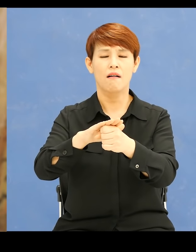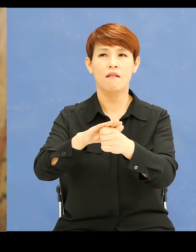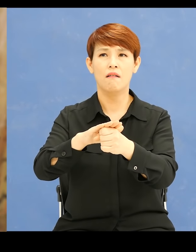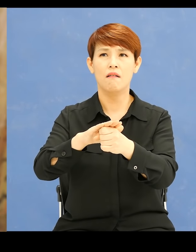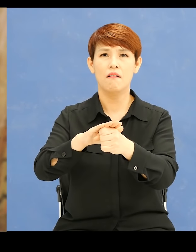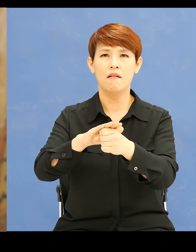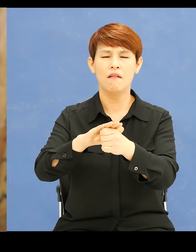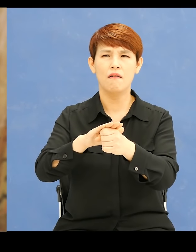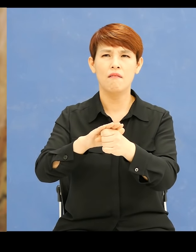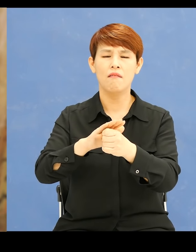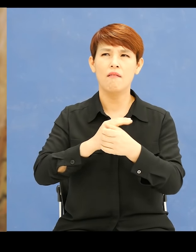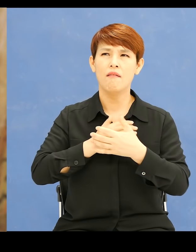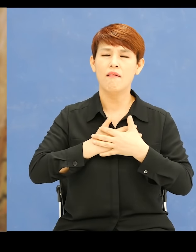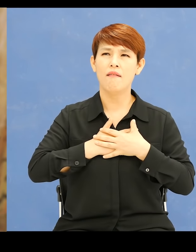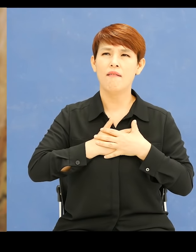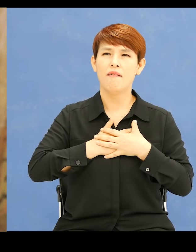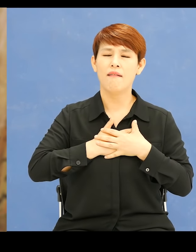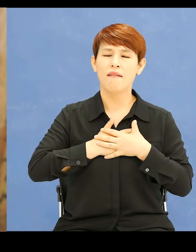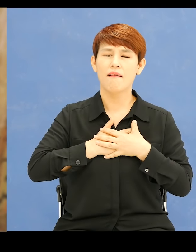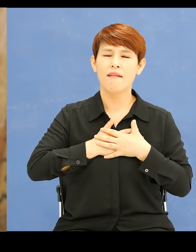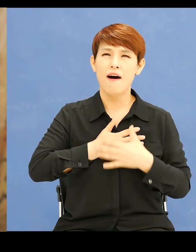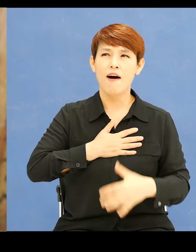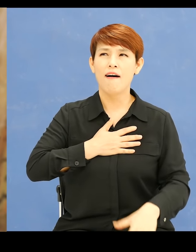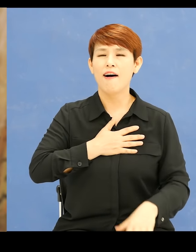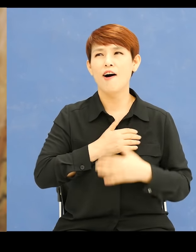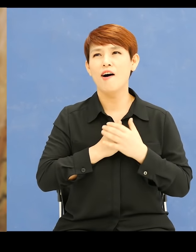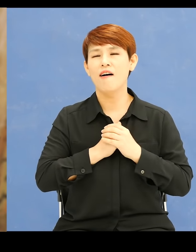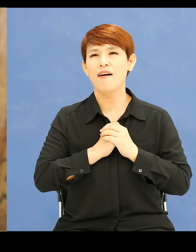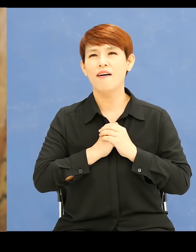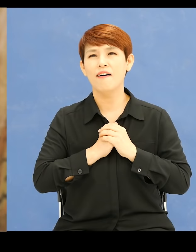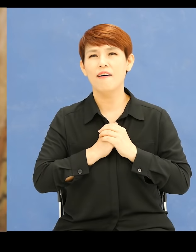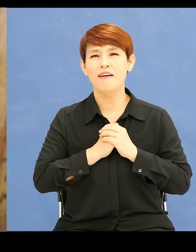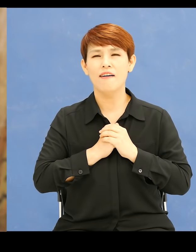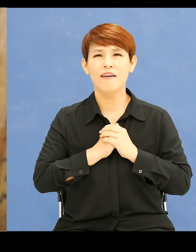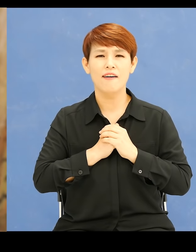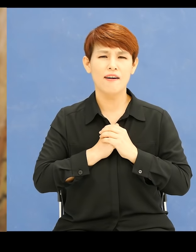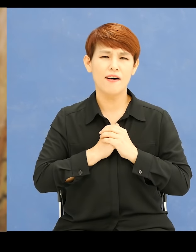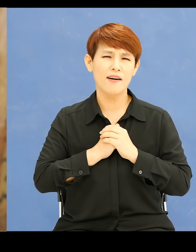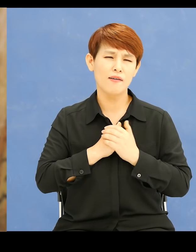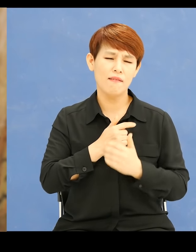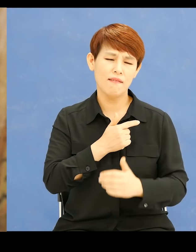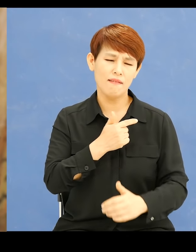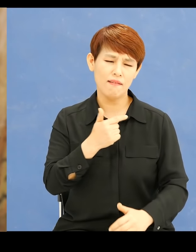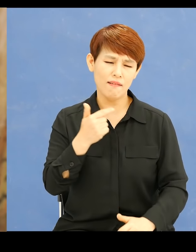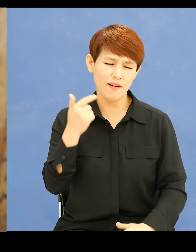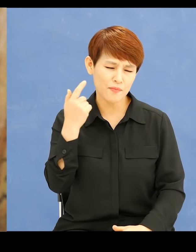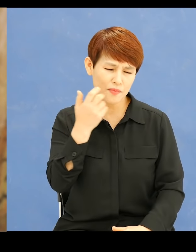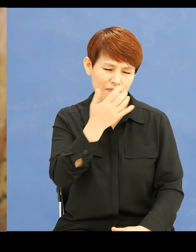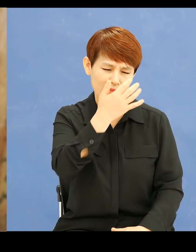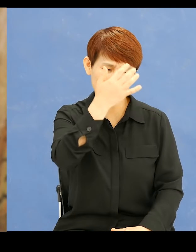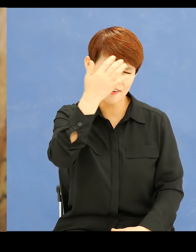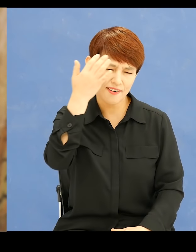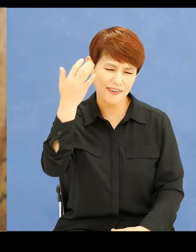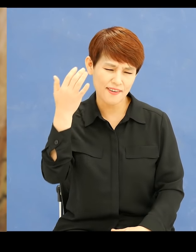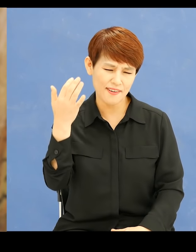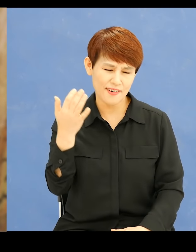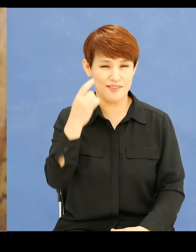사랑하는데 제가 이제 그 시적 감수성이 좀 있었던 것 같아요. 지금 네네. 생각하면 너무 아름다운 거예요.